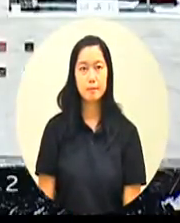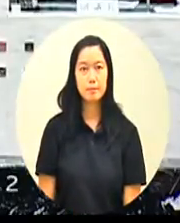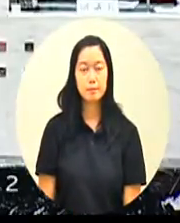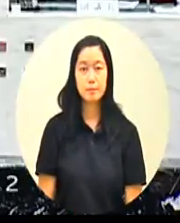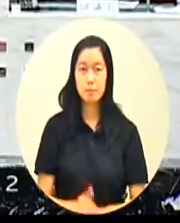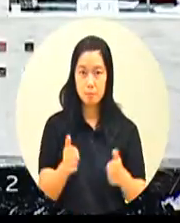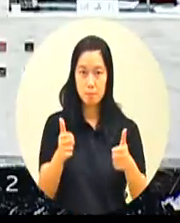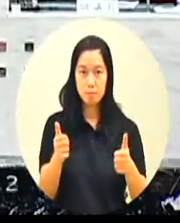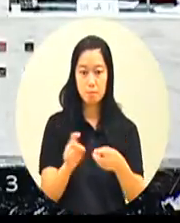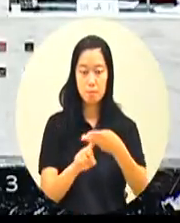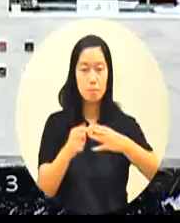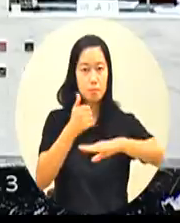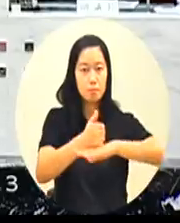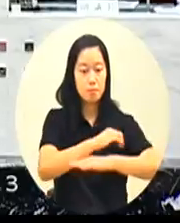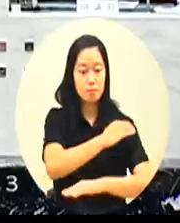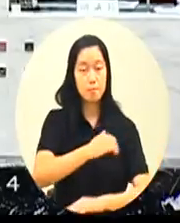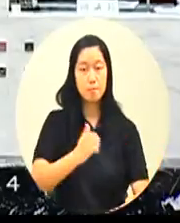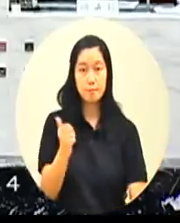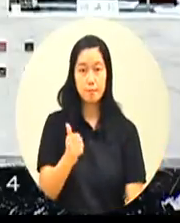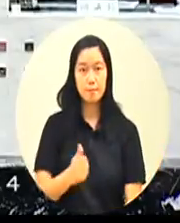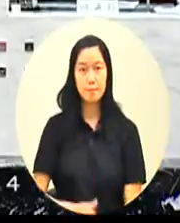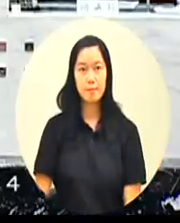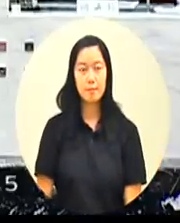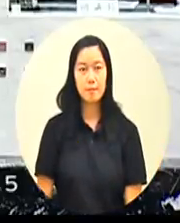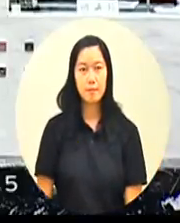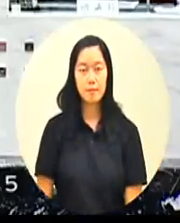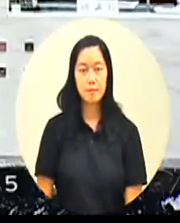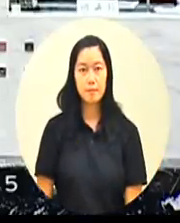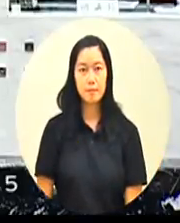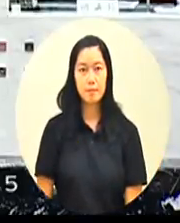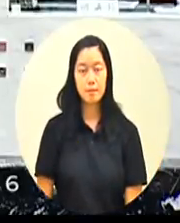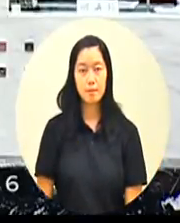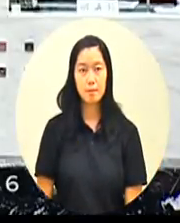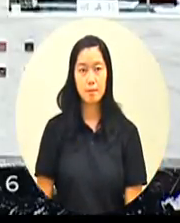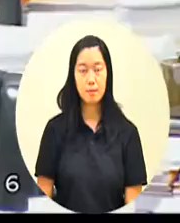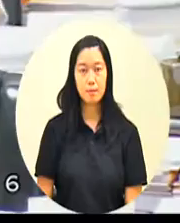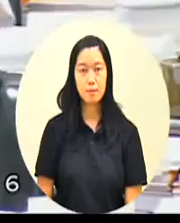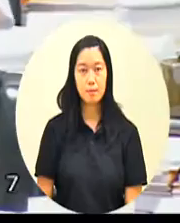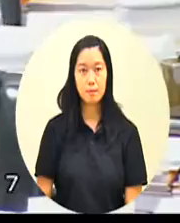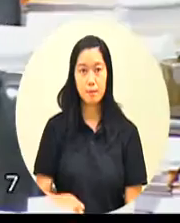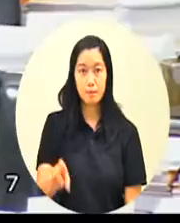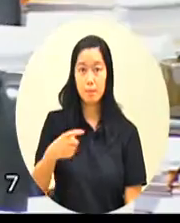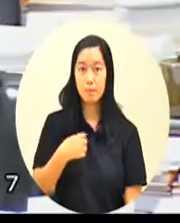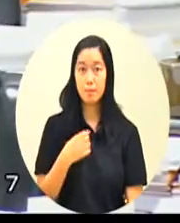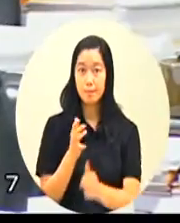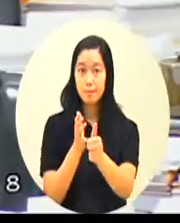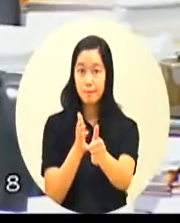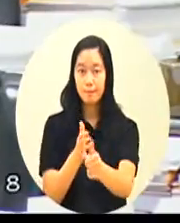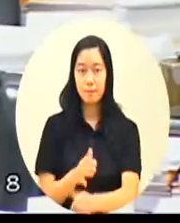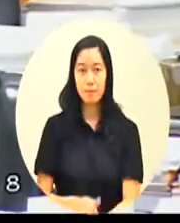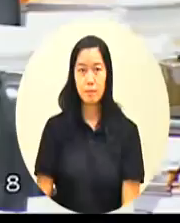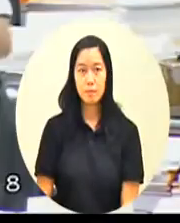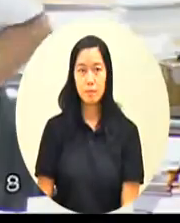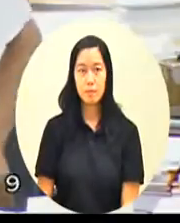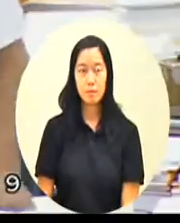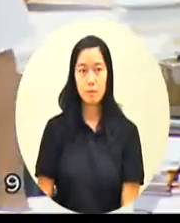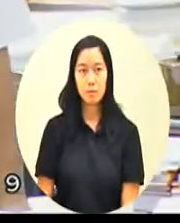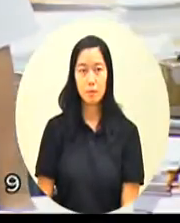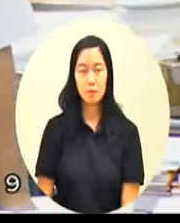谢谢主席邱君炫议员。那首先我要大概要请教一下，就是有